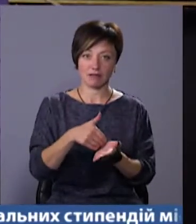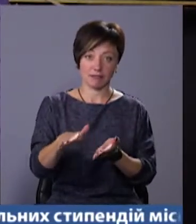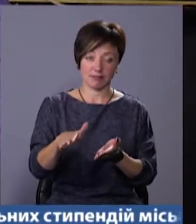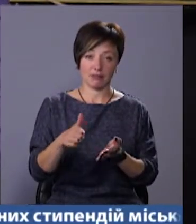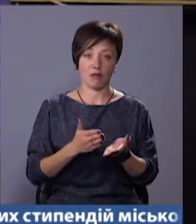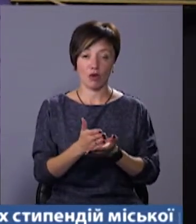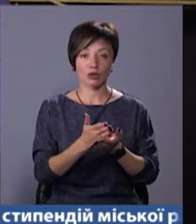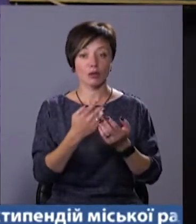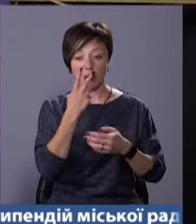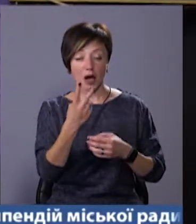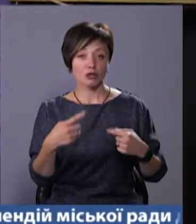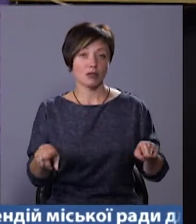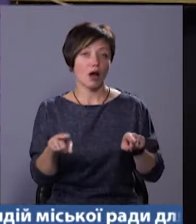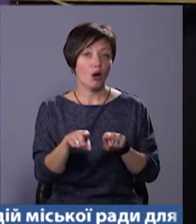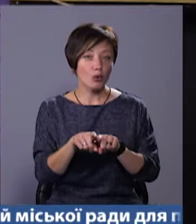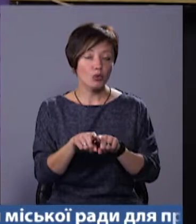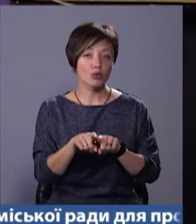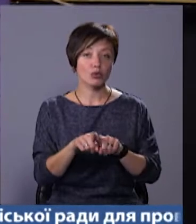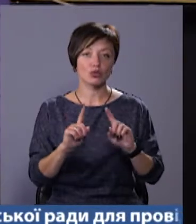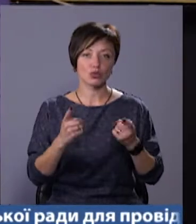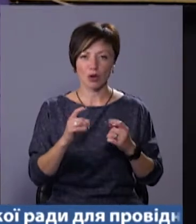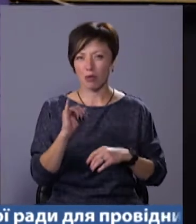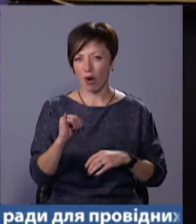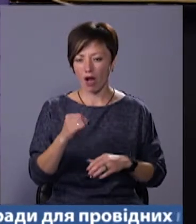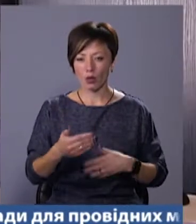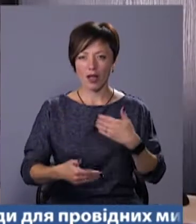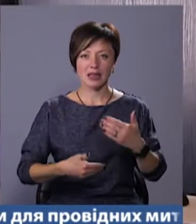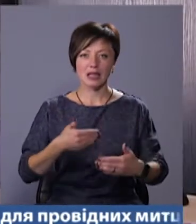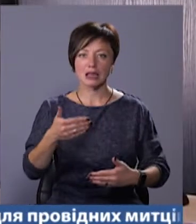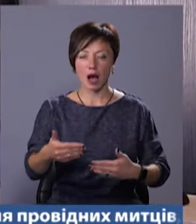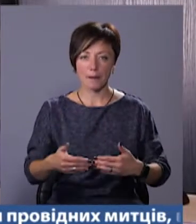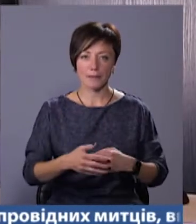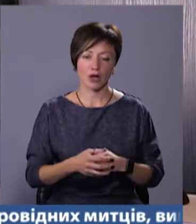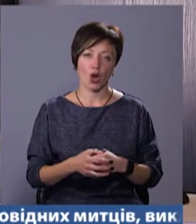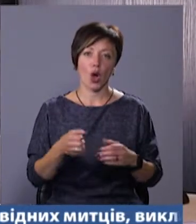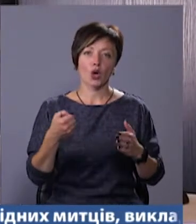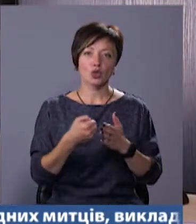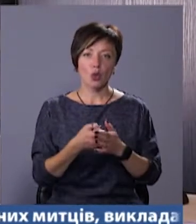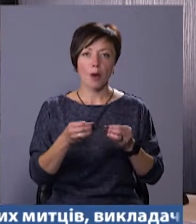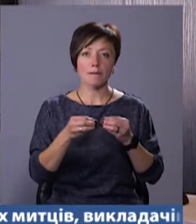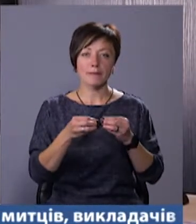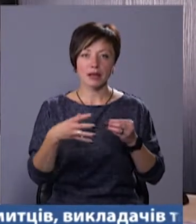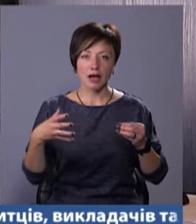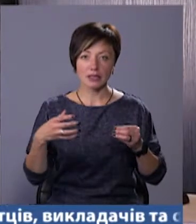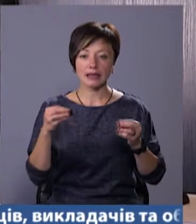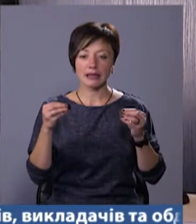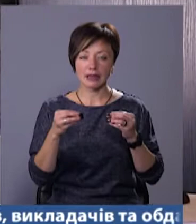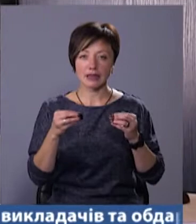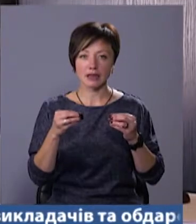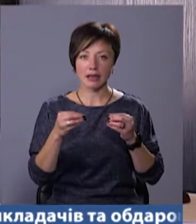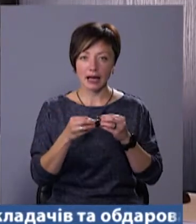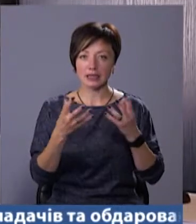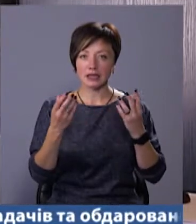ми бачимо таку дуже і дуже погану динаміку. До 15-го за 10 днів кожен будинок, кожен